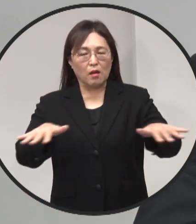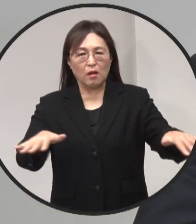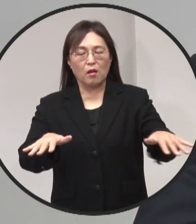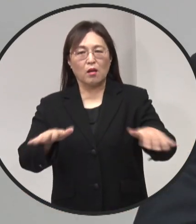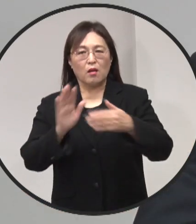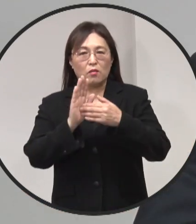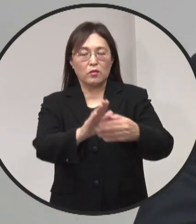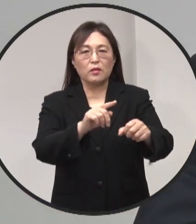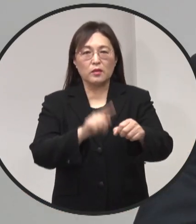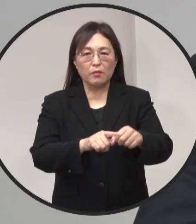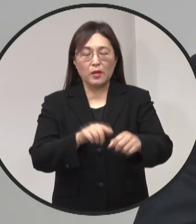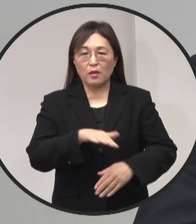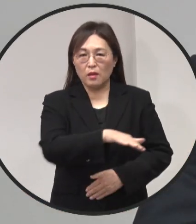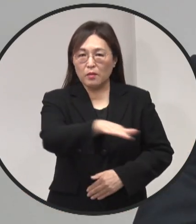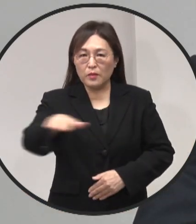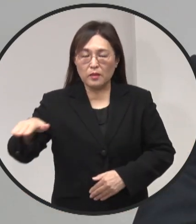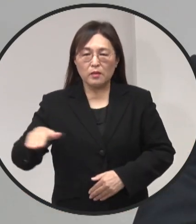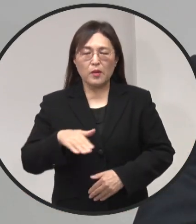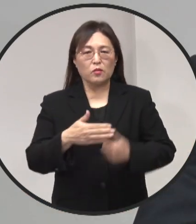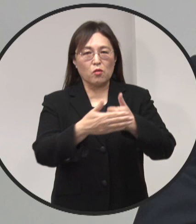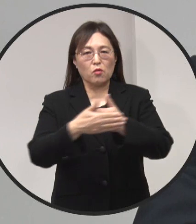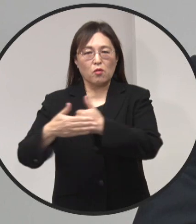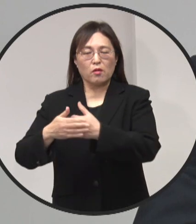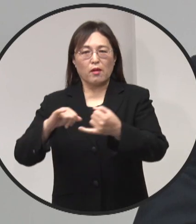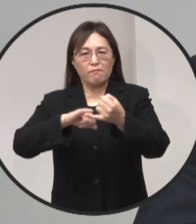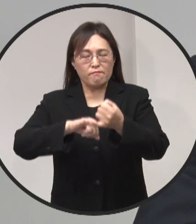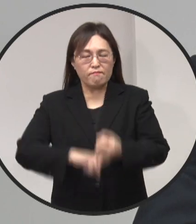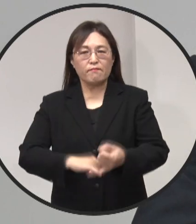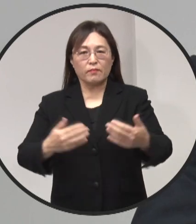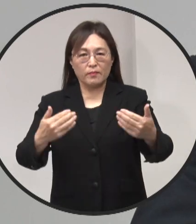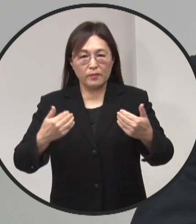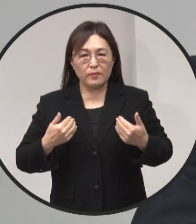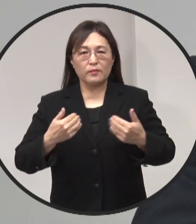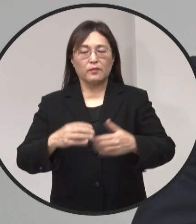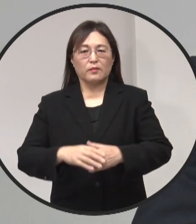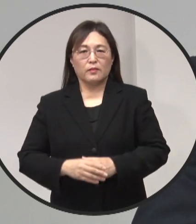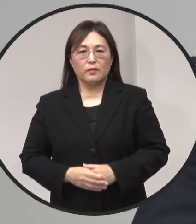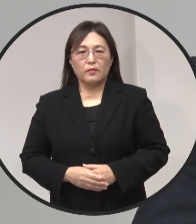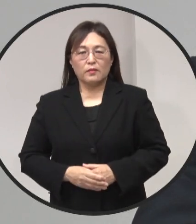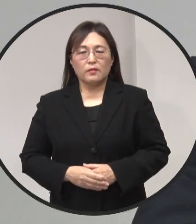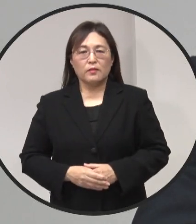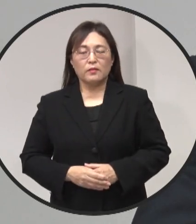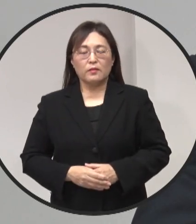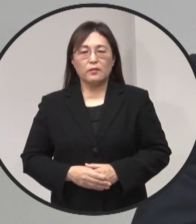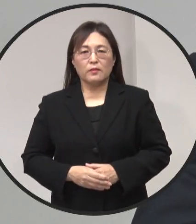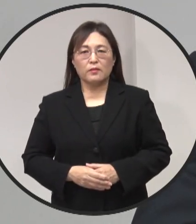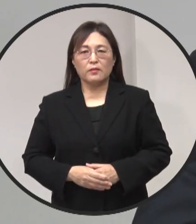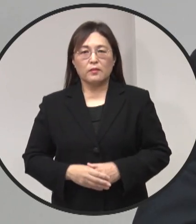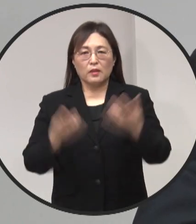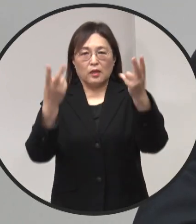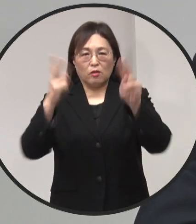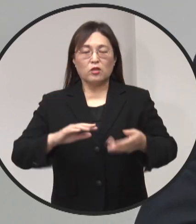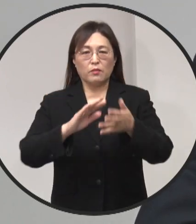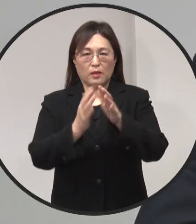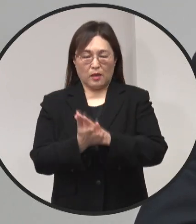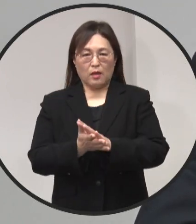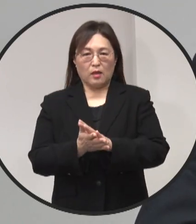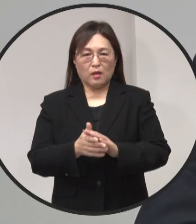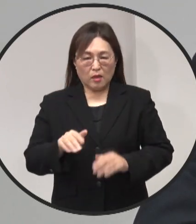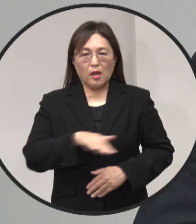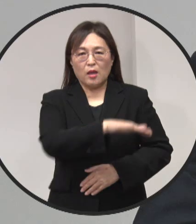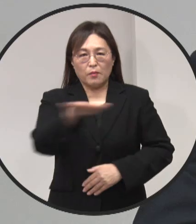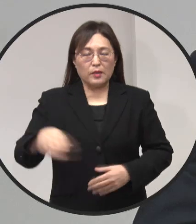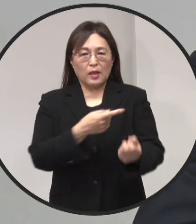防止には皆様お一人お一人のご協力が欠かせません広島県で